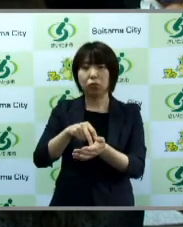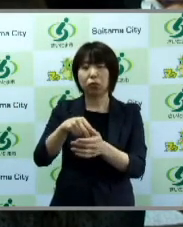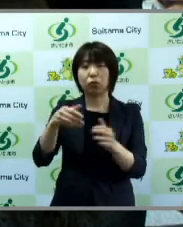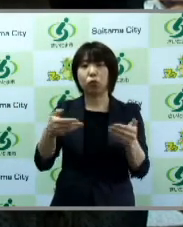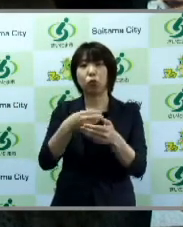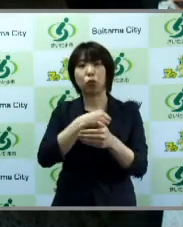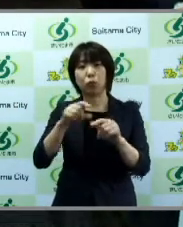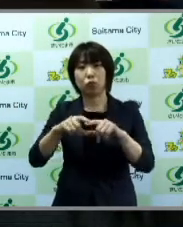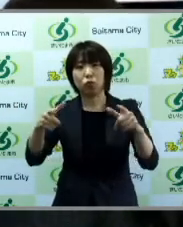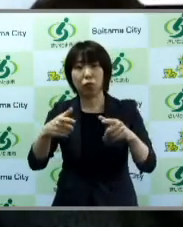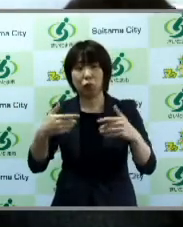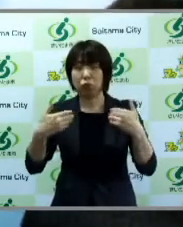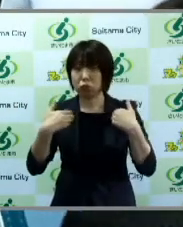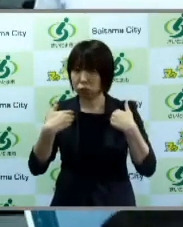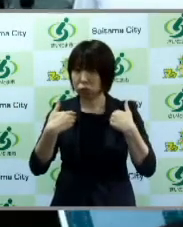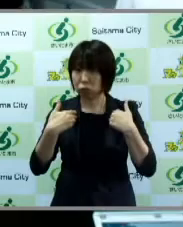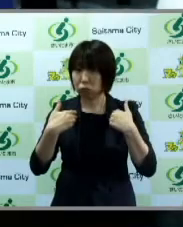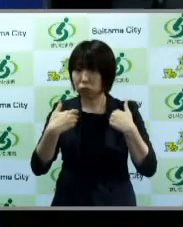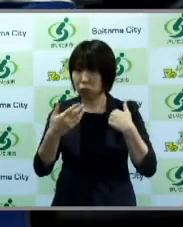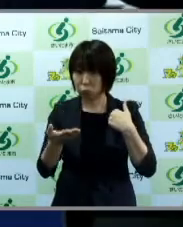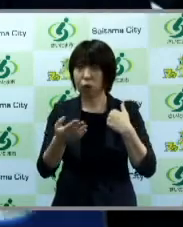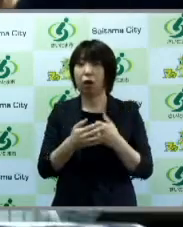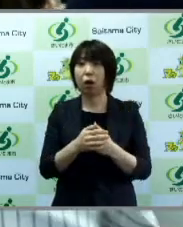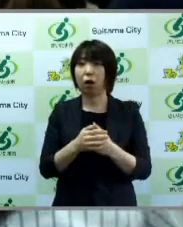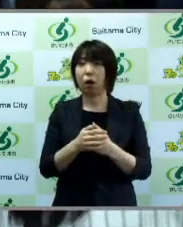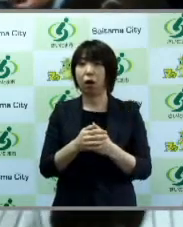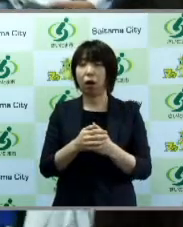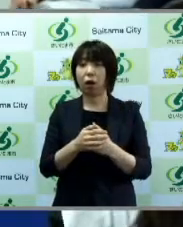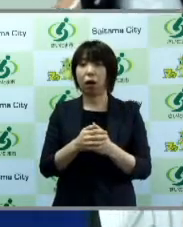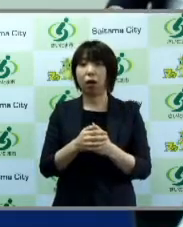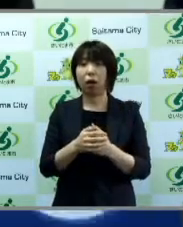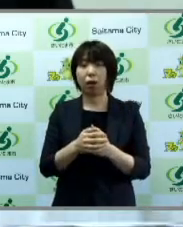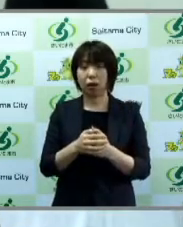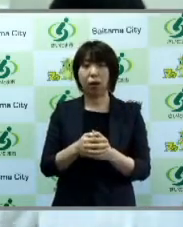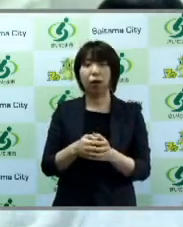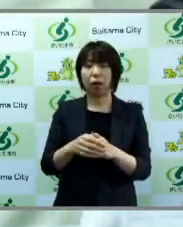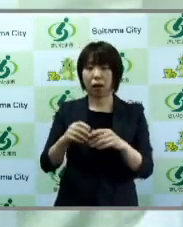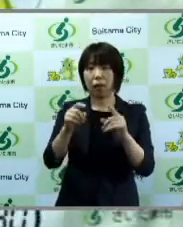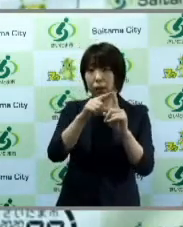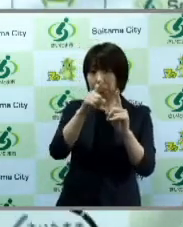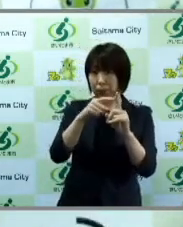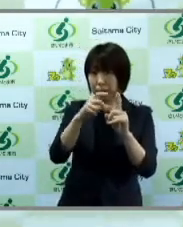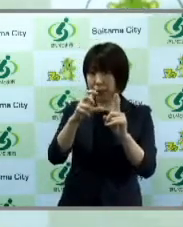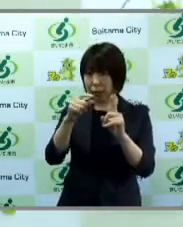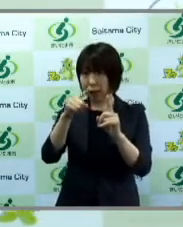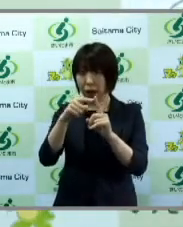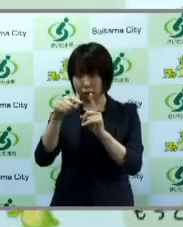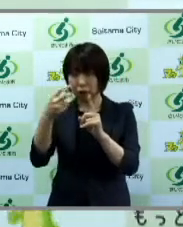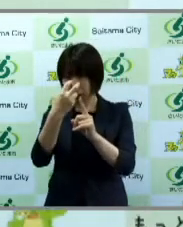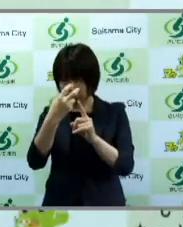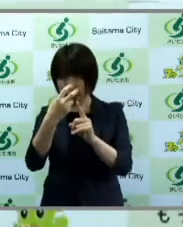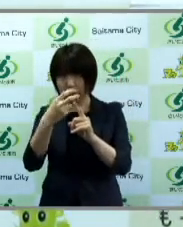は、保健所の全体の体制ということですが、PCR 検査についてだと思います、はい、